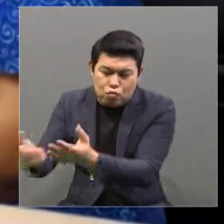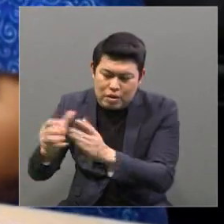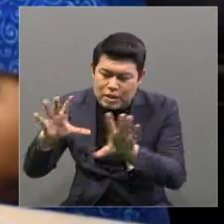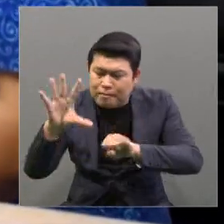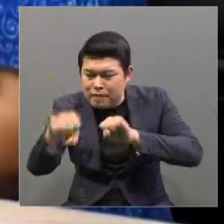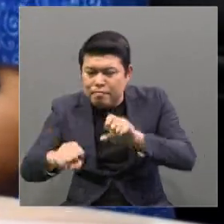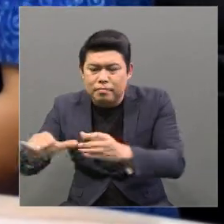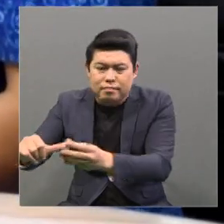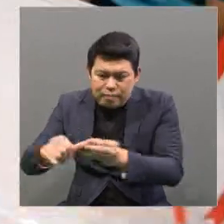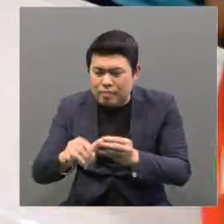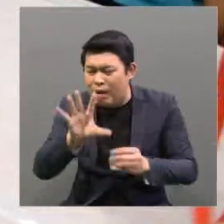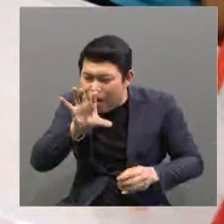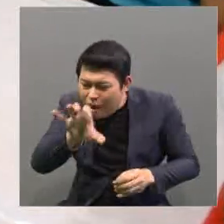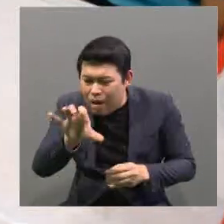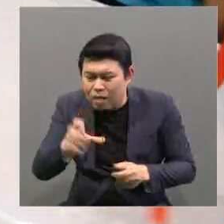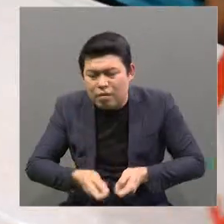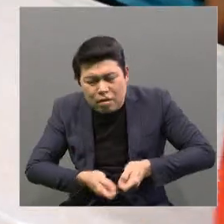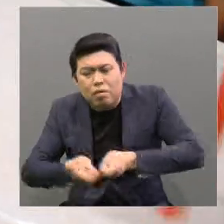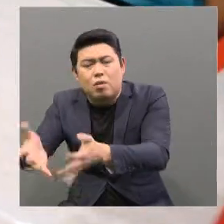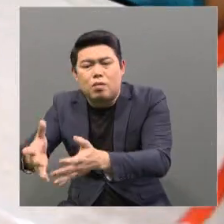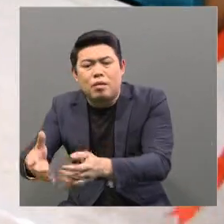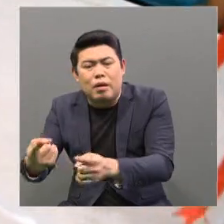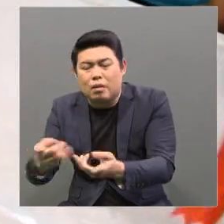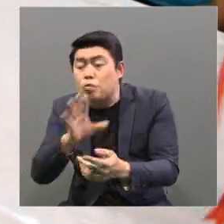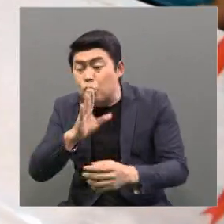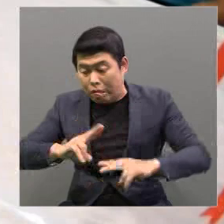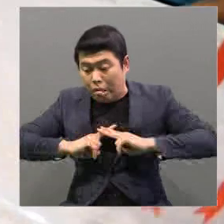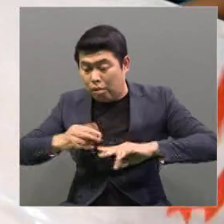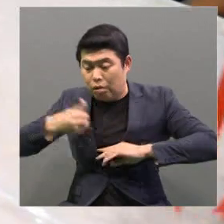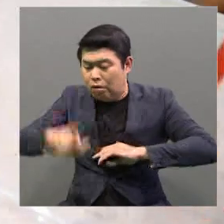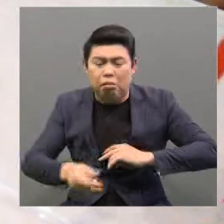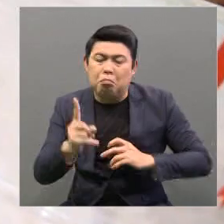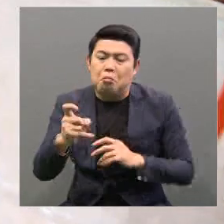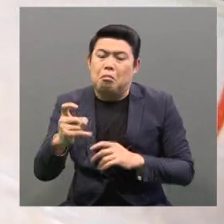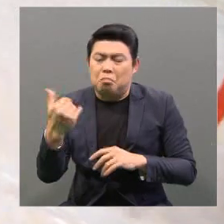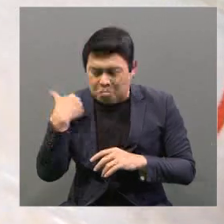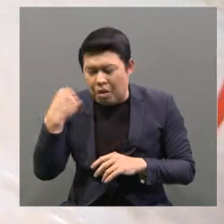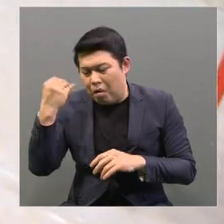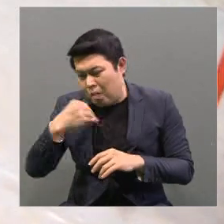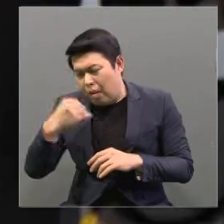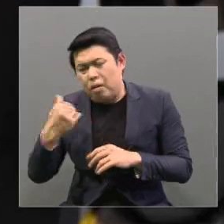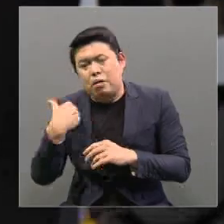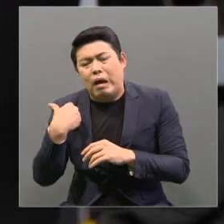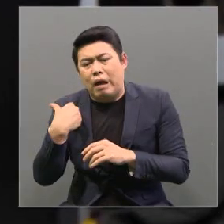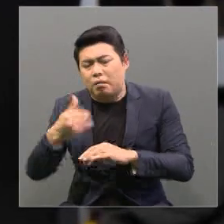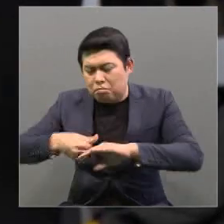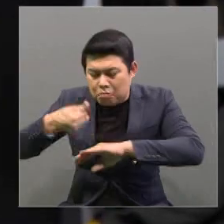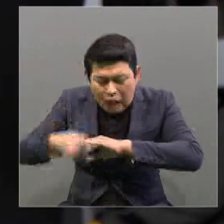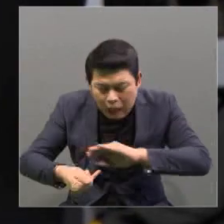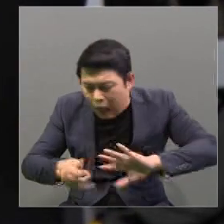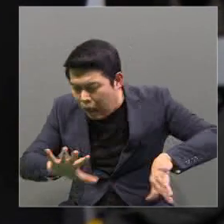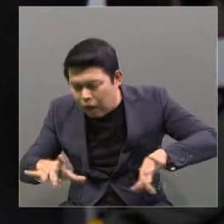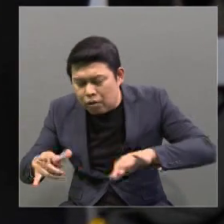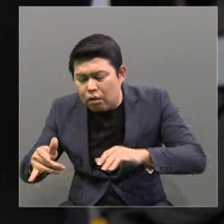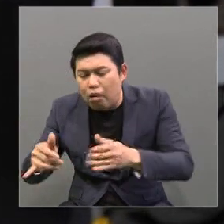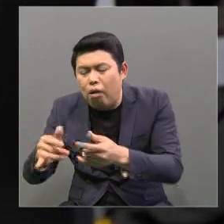ตะโกน ตะโกนโยนยื่นเพราะถ้าหากว่ากระโดดลงไปช่วยเองเนี่ยหลายครั้งหลายกรณีเนี่ยมันกลายเป็นว่า